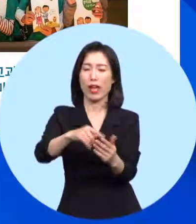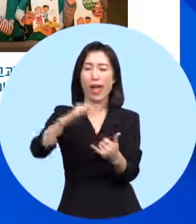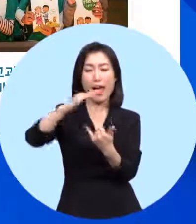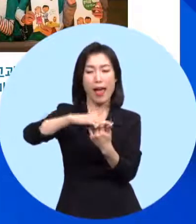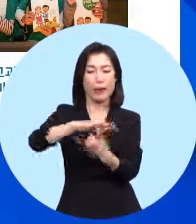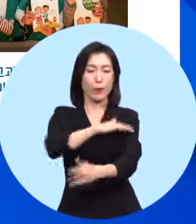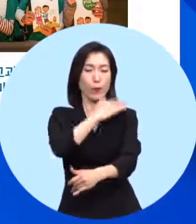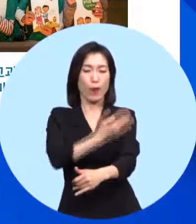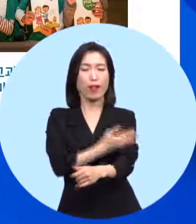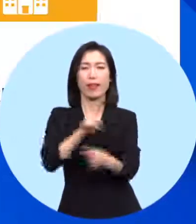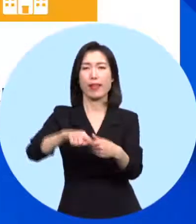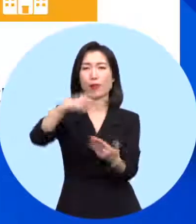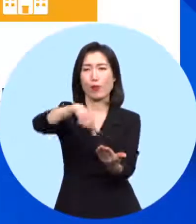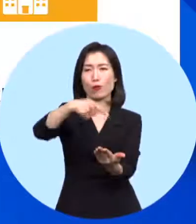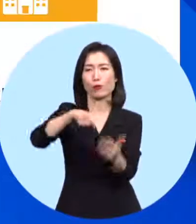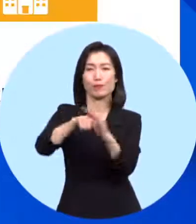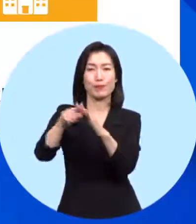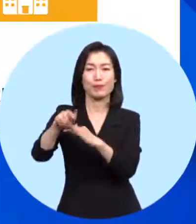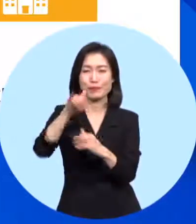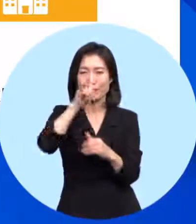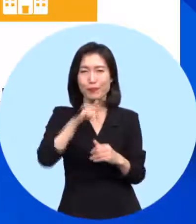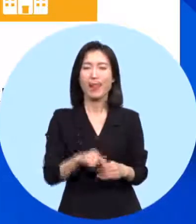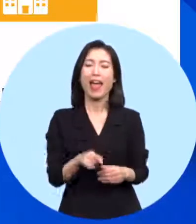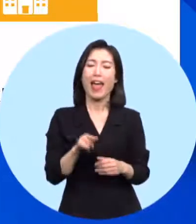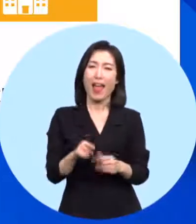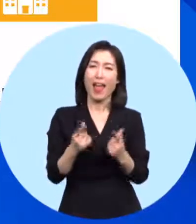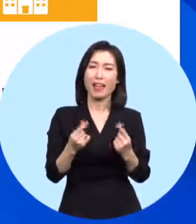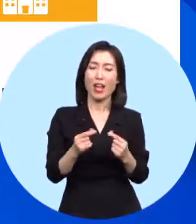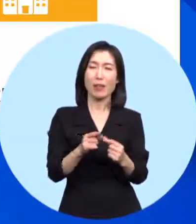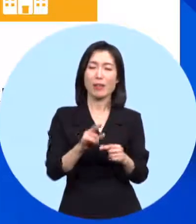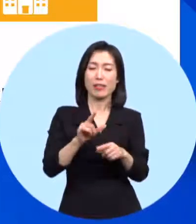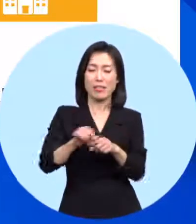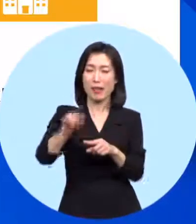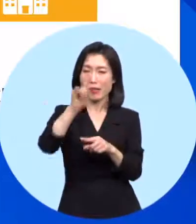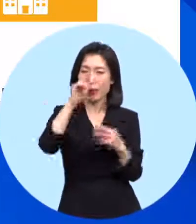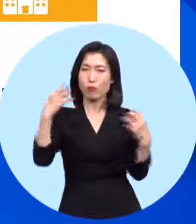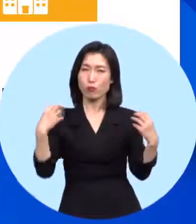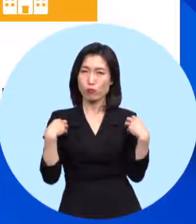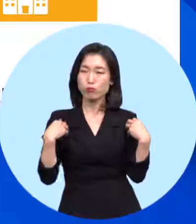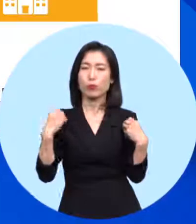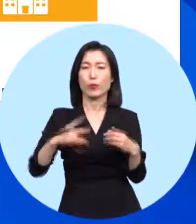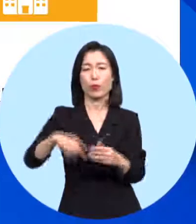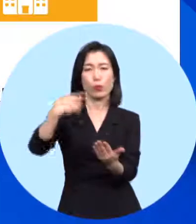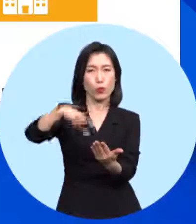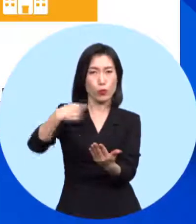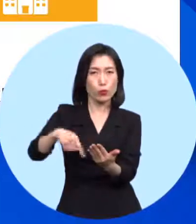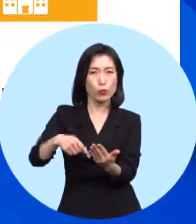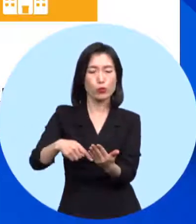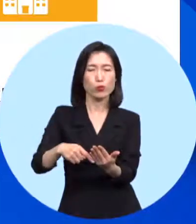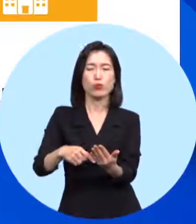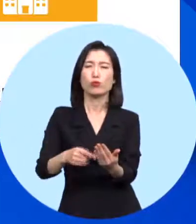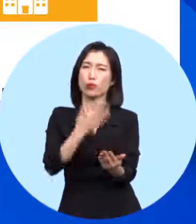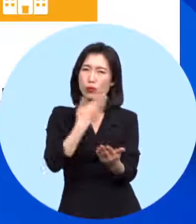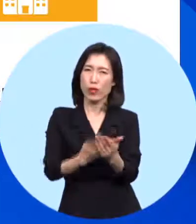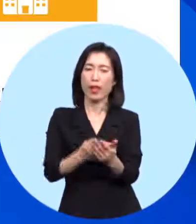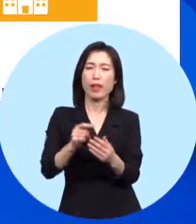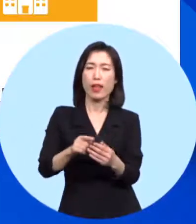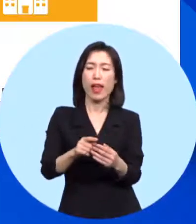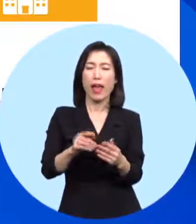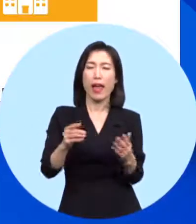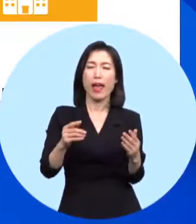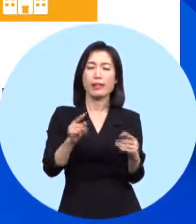교육이 이루어지기도 합니다. 이처럼 지방자치와 교육은 학교와 지역사회가